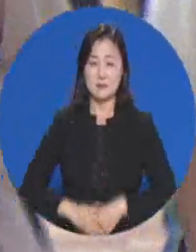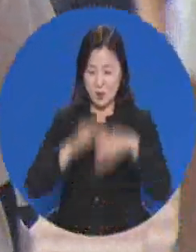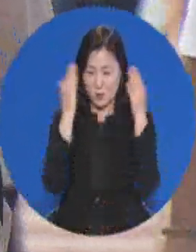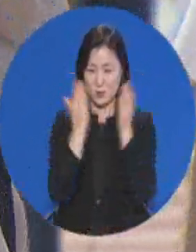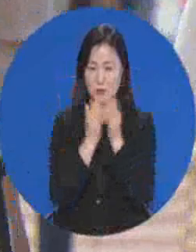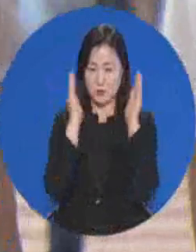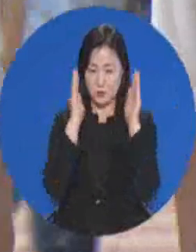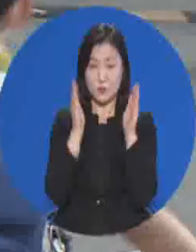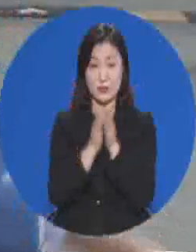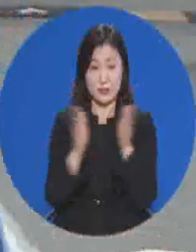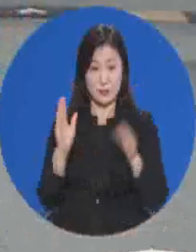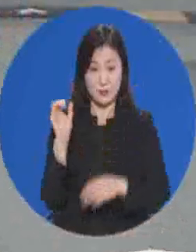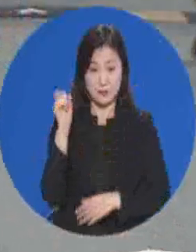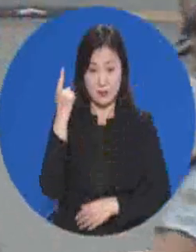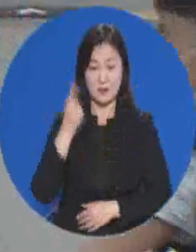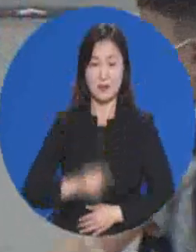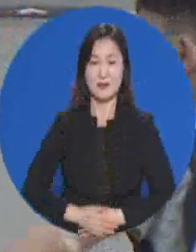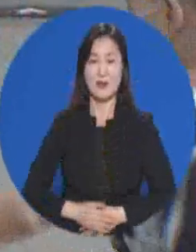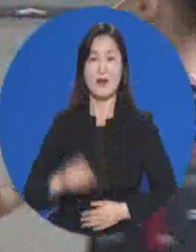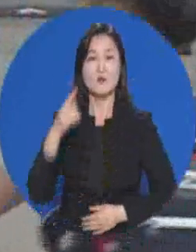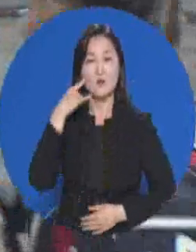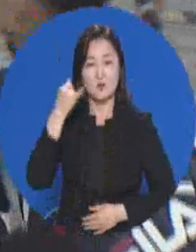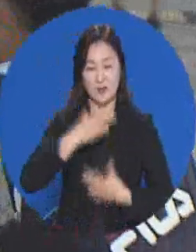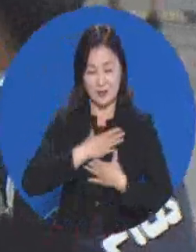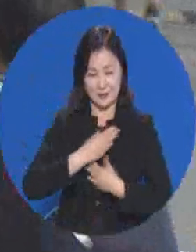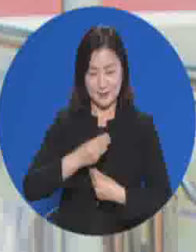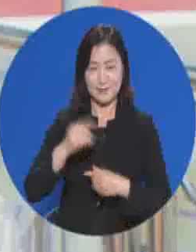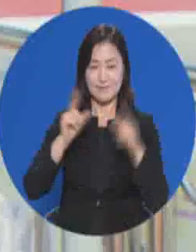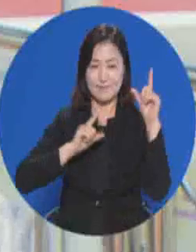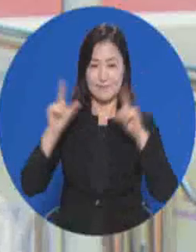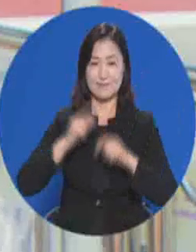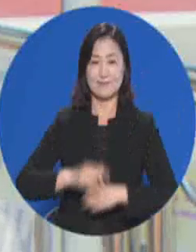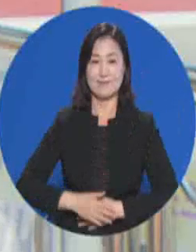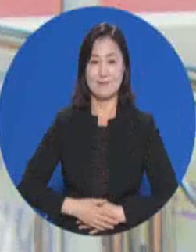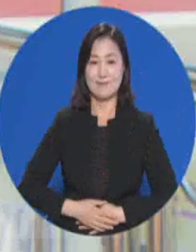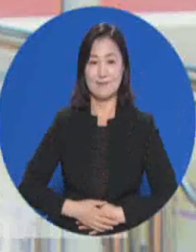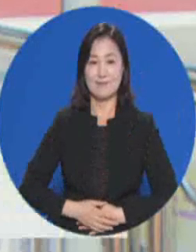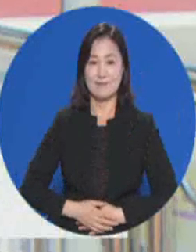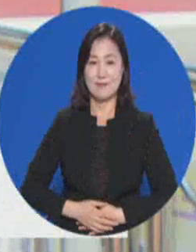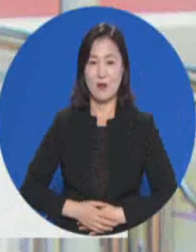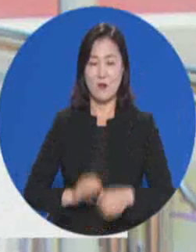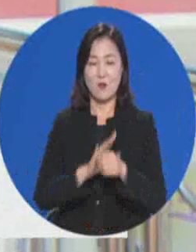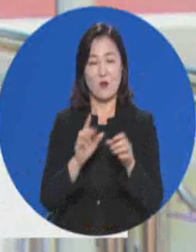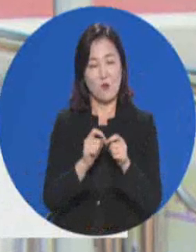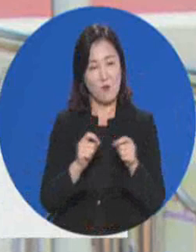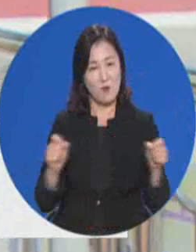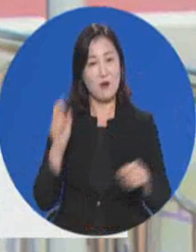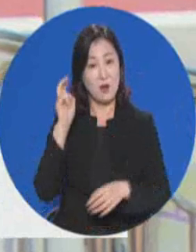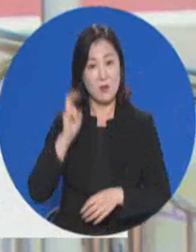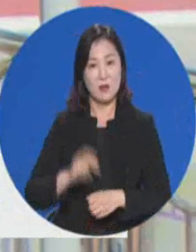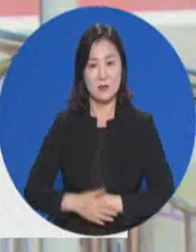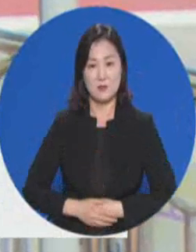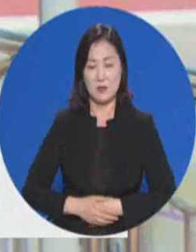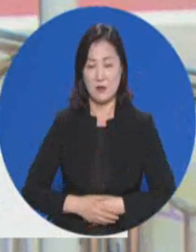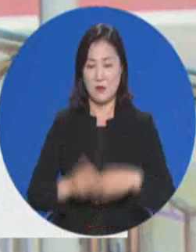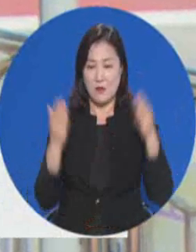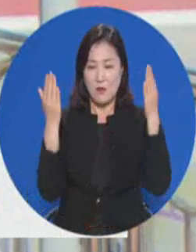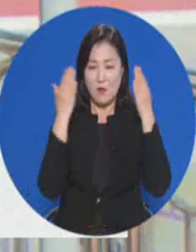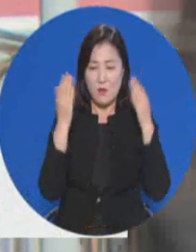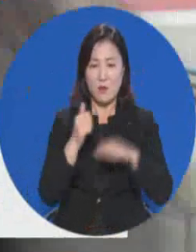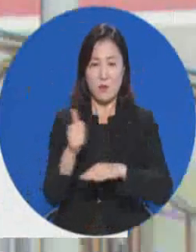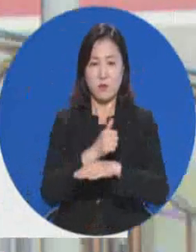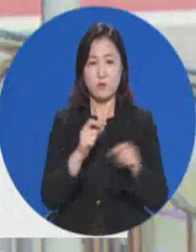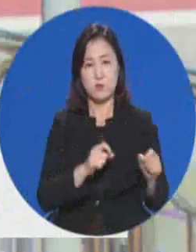등교 방침에 학부모들도 한시름 놓는 분위기입니다. 이게 오래 갈 건데 이거를 계속 이렇게 전면 등교 안 하고 하는 것도